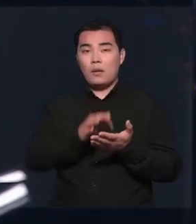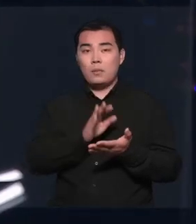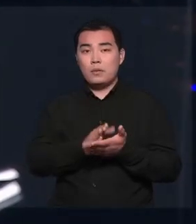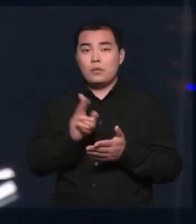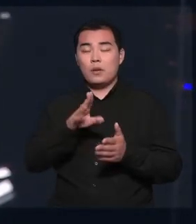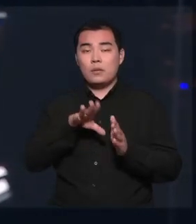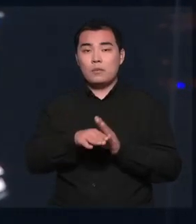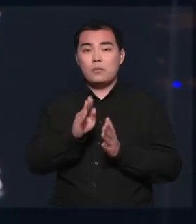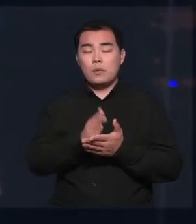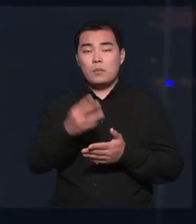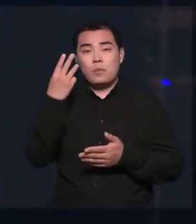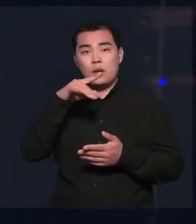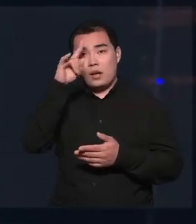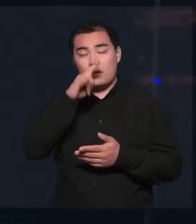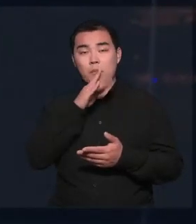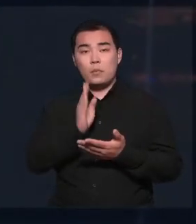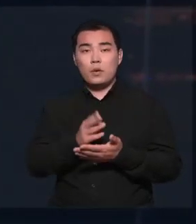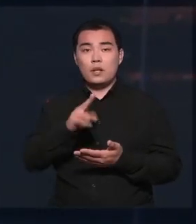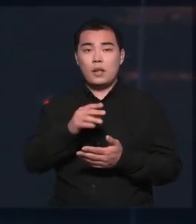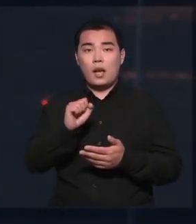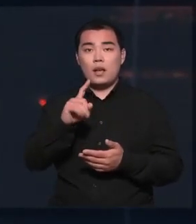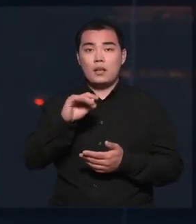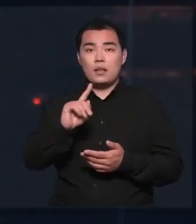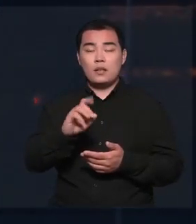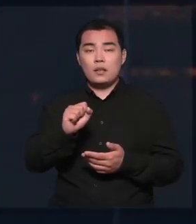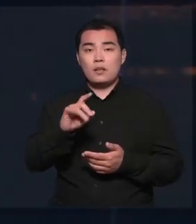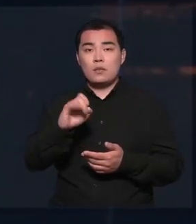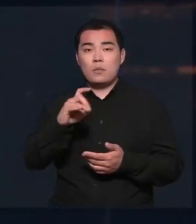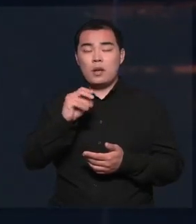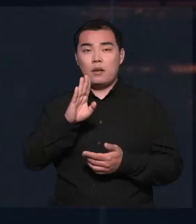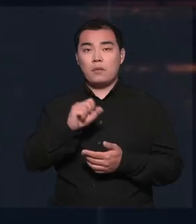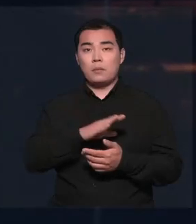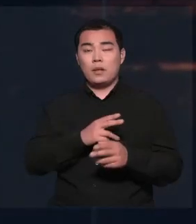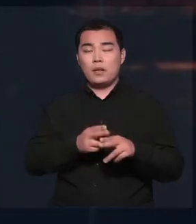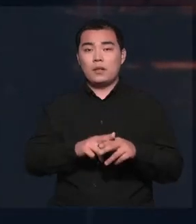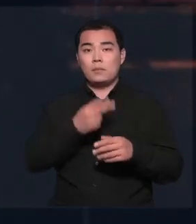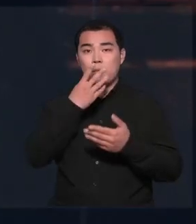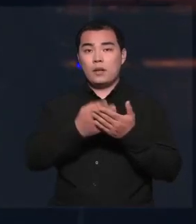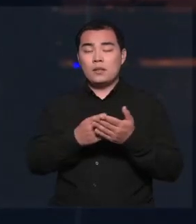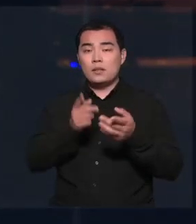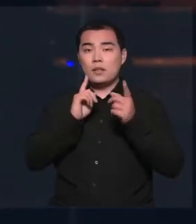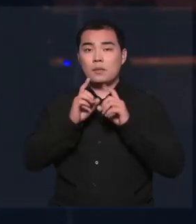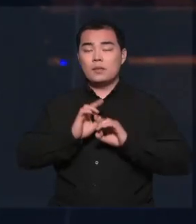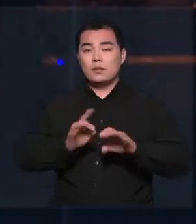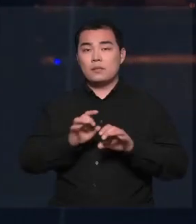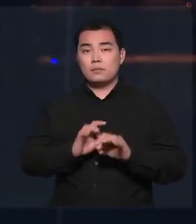ТАЗа национальным брендом Казахстана. Азиза Закумбаева, которая побывала на дефиле собак, продолжит